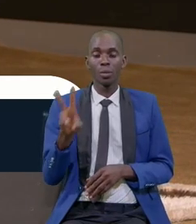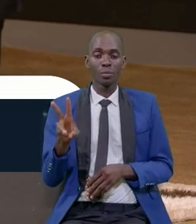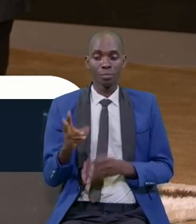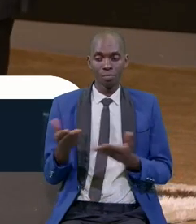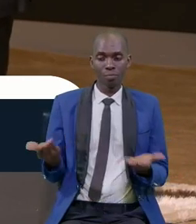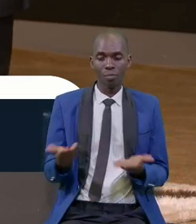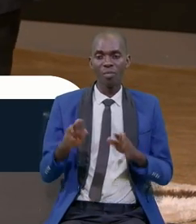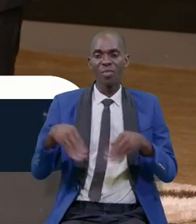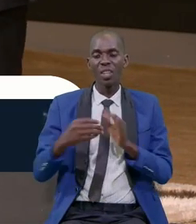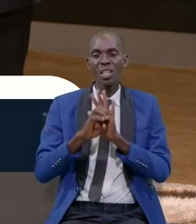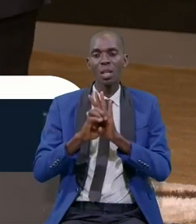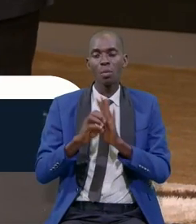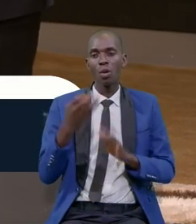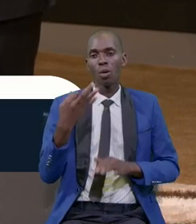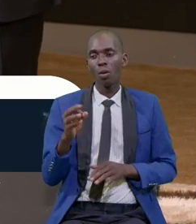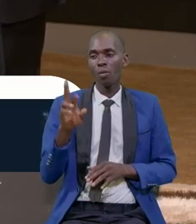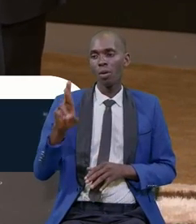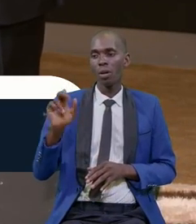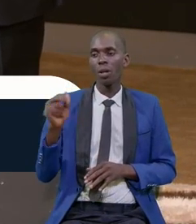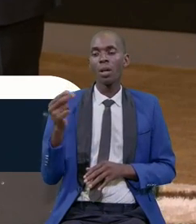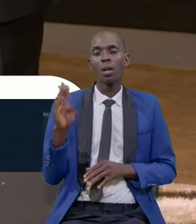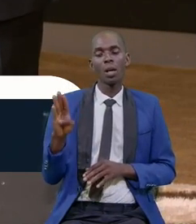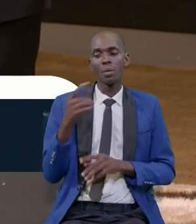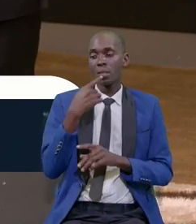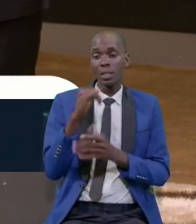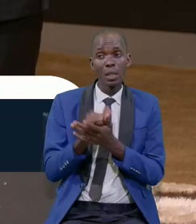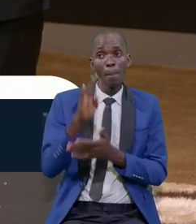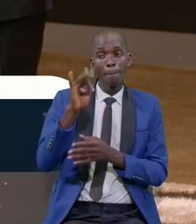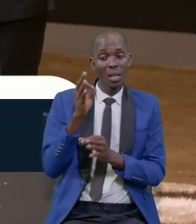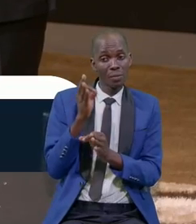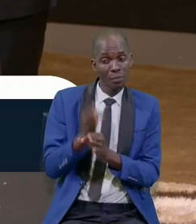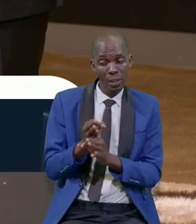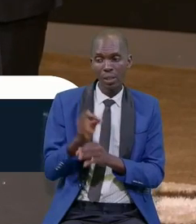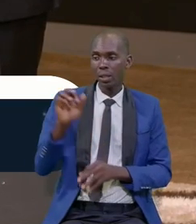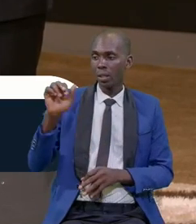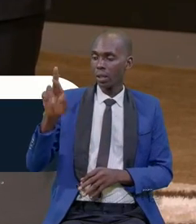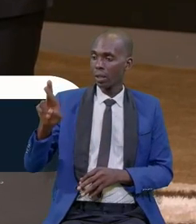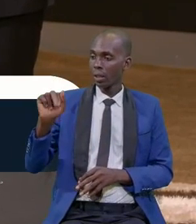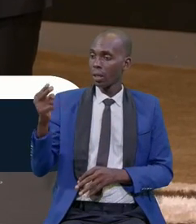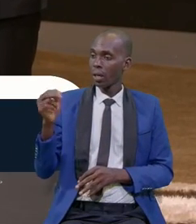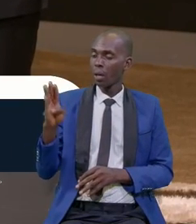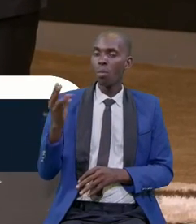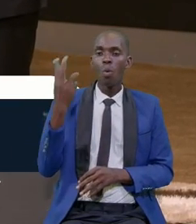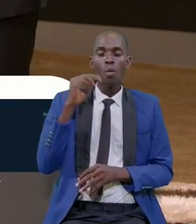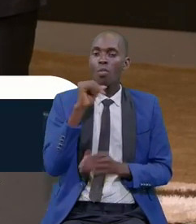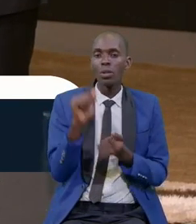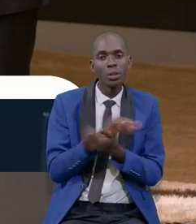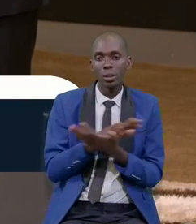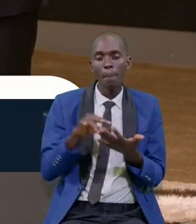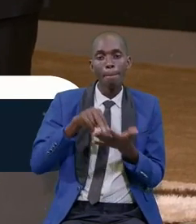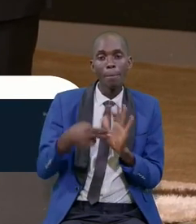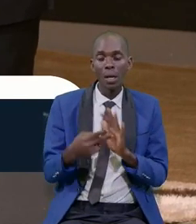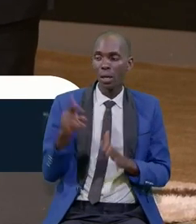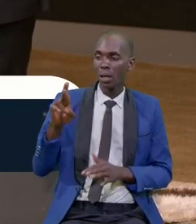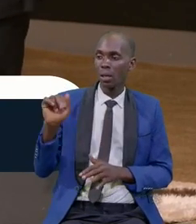Rahab. Hébreux 11, 31, c'est par la foi que Rahab, la prostituée, ne périt pas. C'est-à-dire, elle était